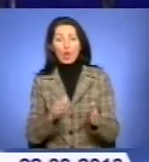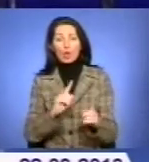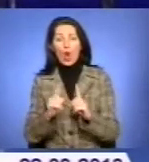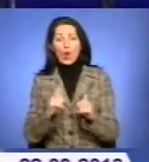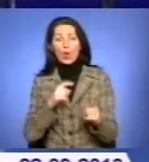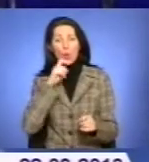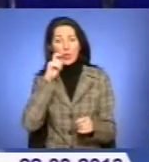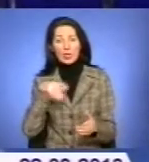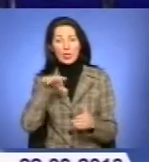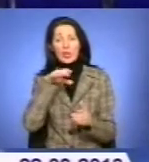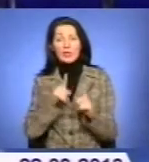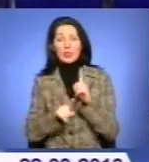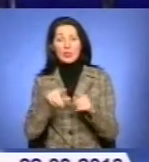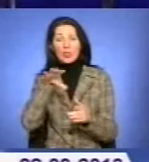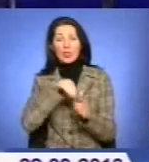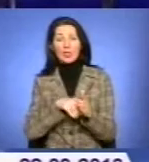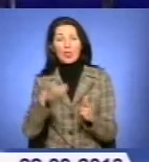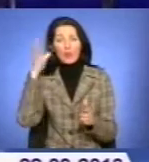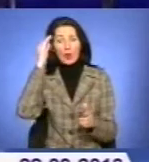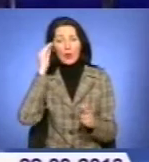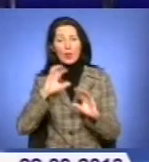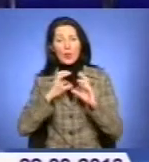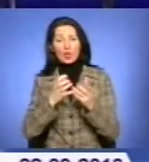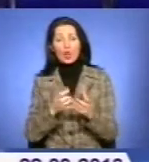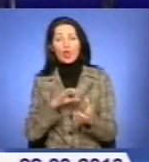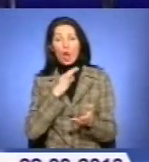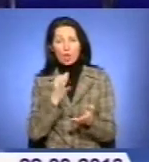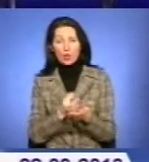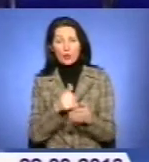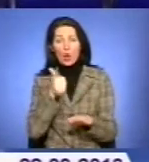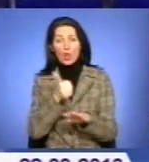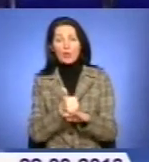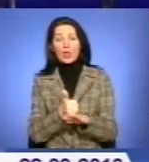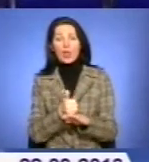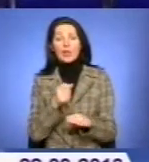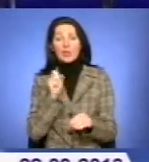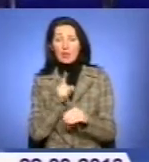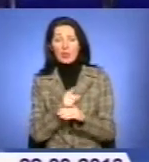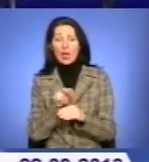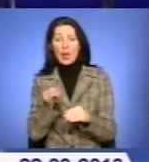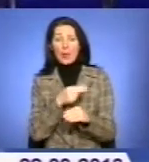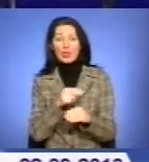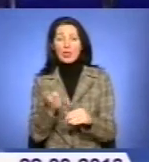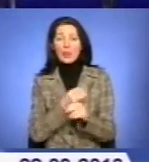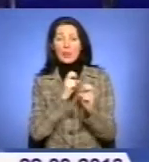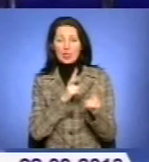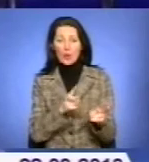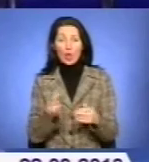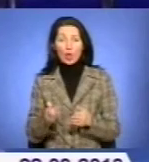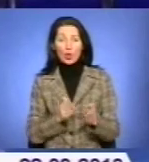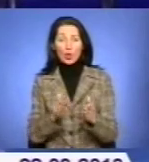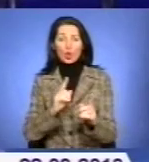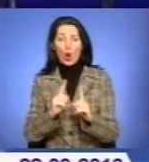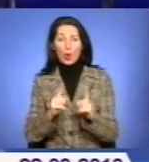з урахуванням міжнародного досвіду. Головне завдання нововведень – профілактика безпеки дорожнього руху. Як убезпечити